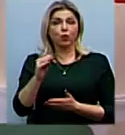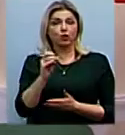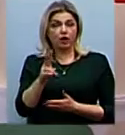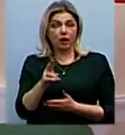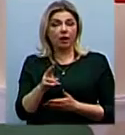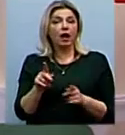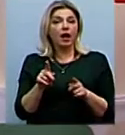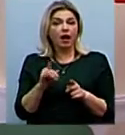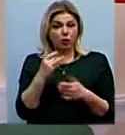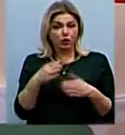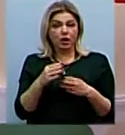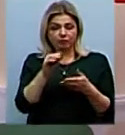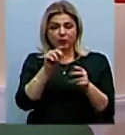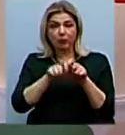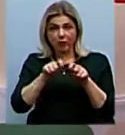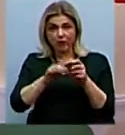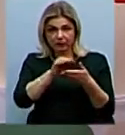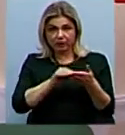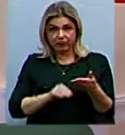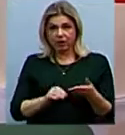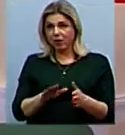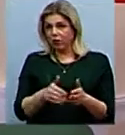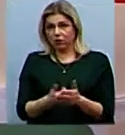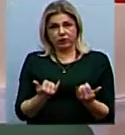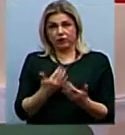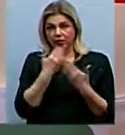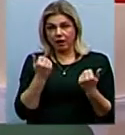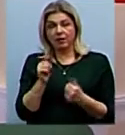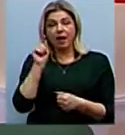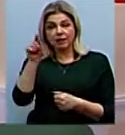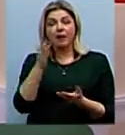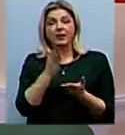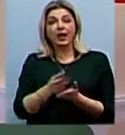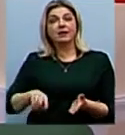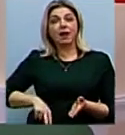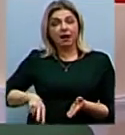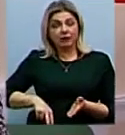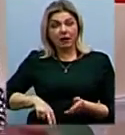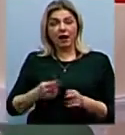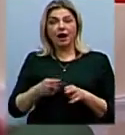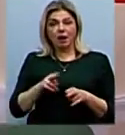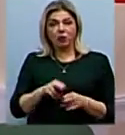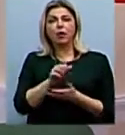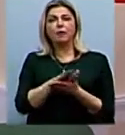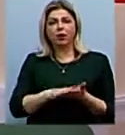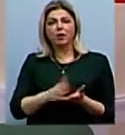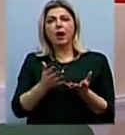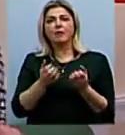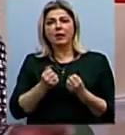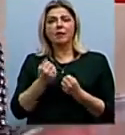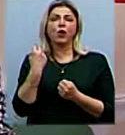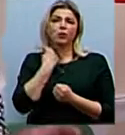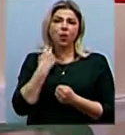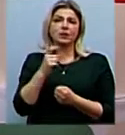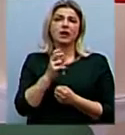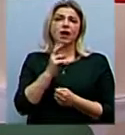момент? Нет. То есть сейчас там есть только фактически директора, которые продолжают принимать какие-то там долги за квартплату, может,